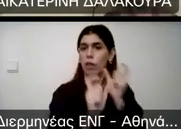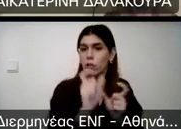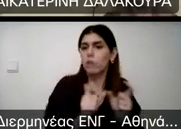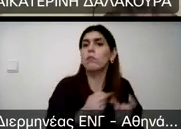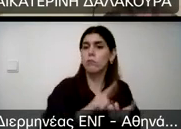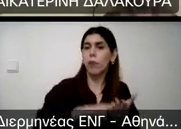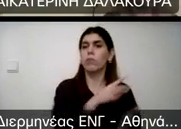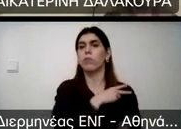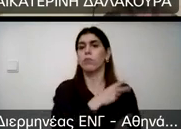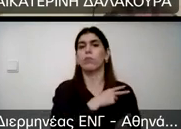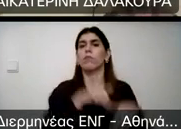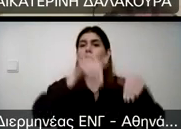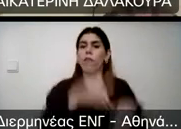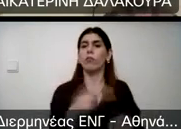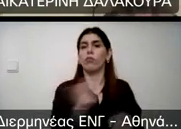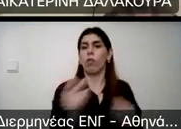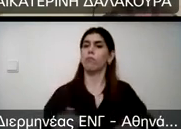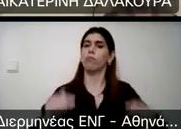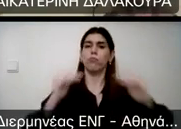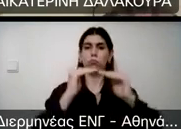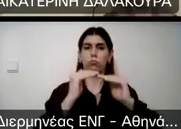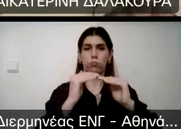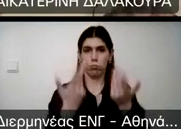δείχνω και εδώ στη διαφάνεια. Έχουμε το